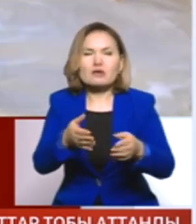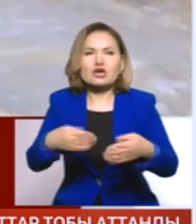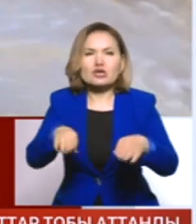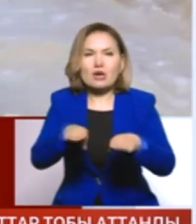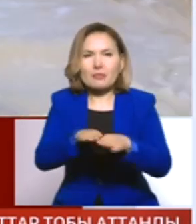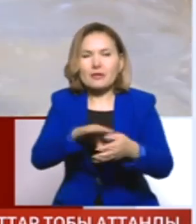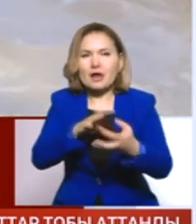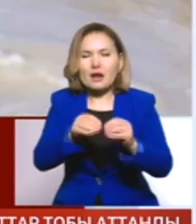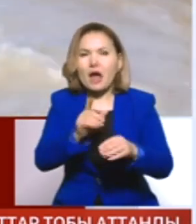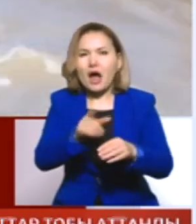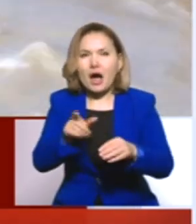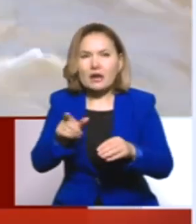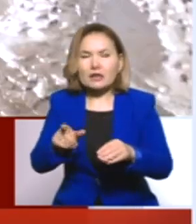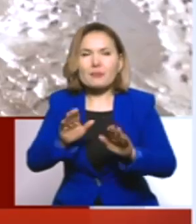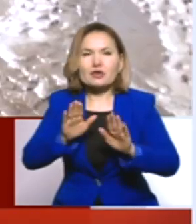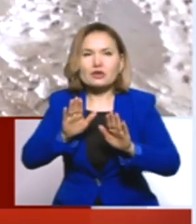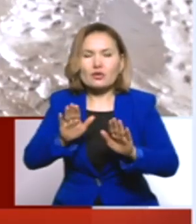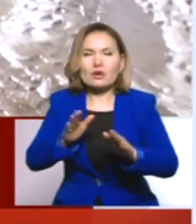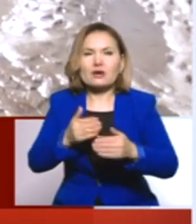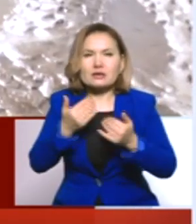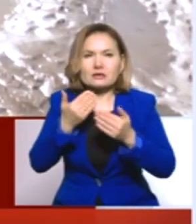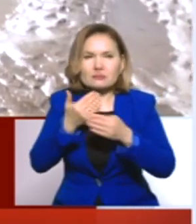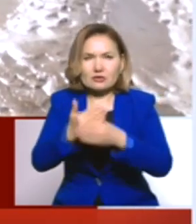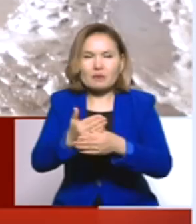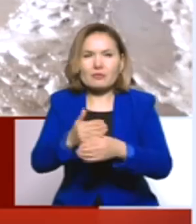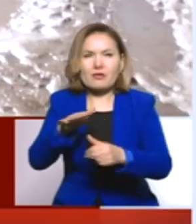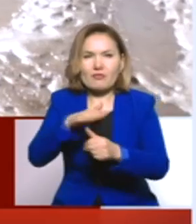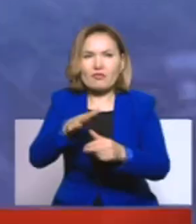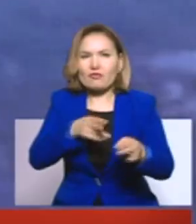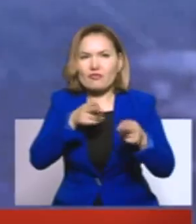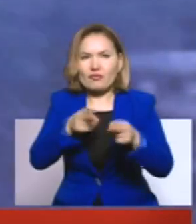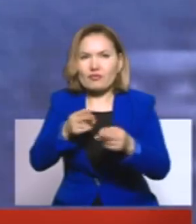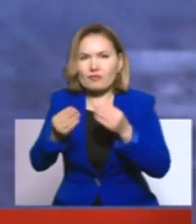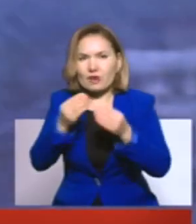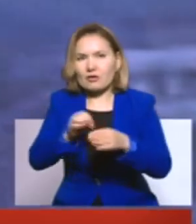бұл тұрғындармен тек авиацияның көмегімен байланысып жатыр.